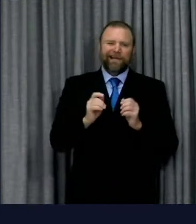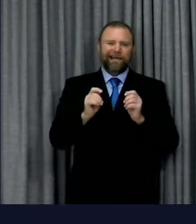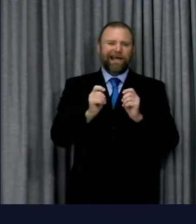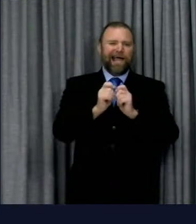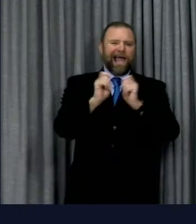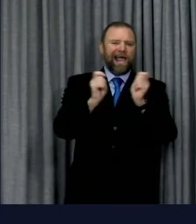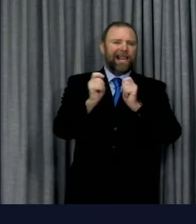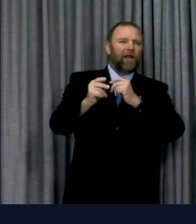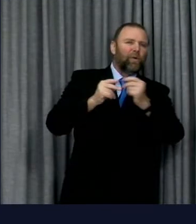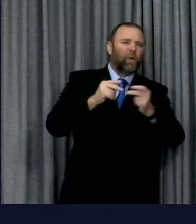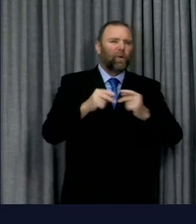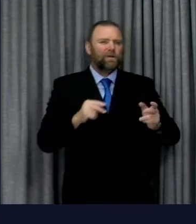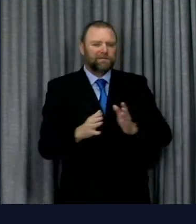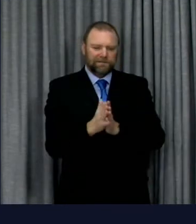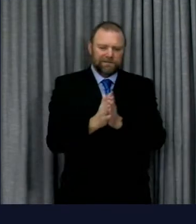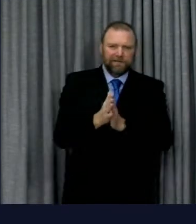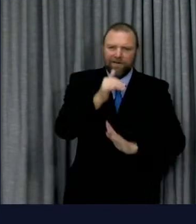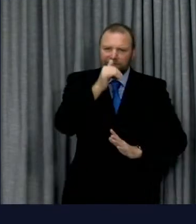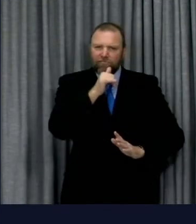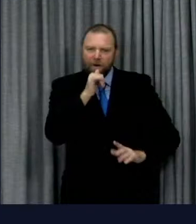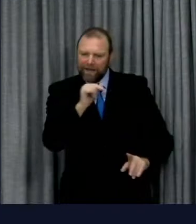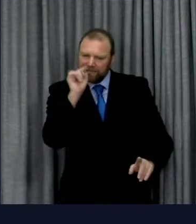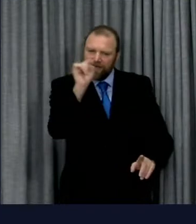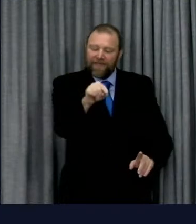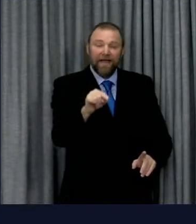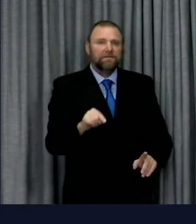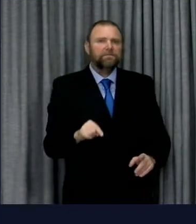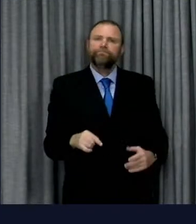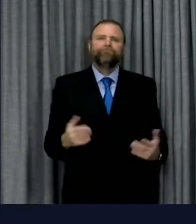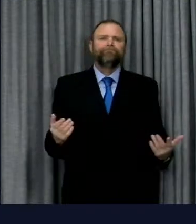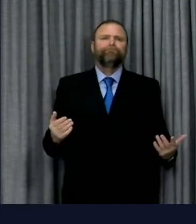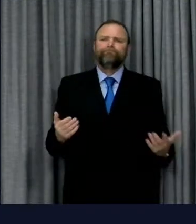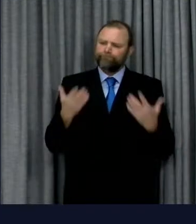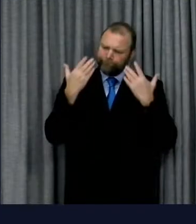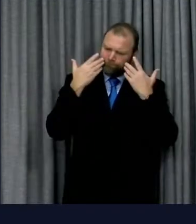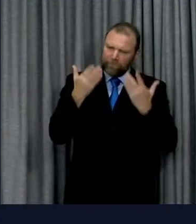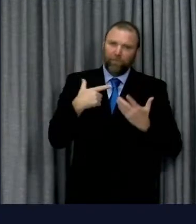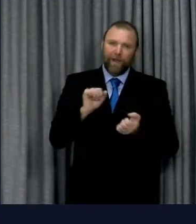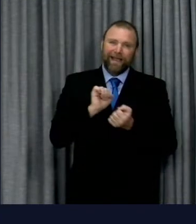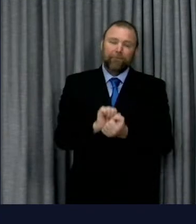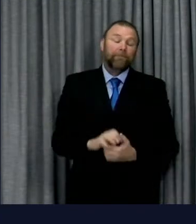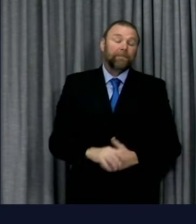headline-grabbing promises that we've no way of knowing whether we could keep.